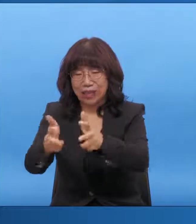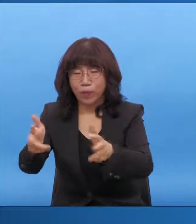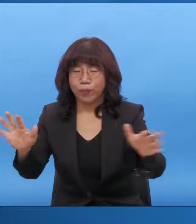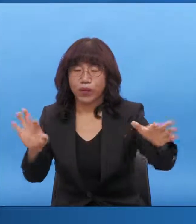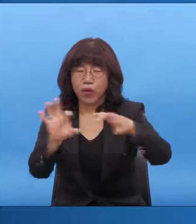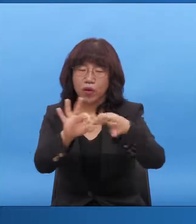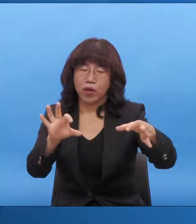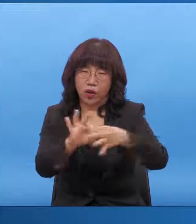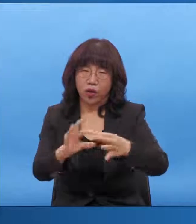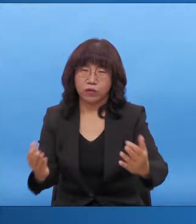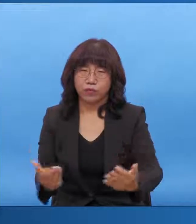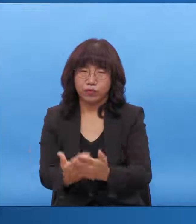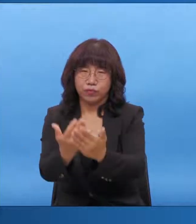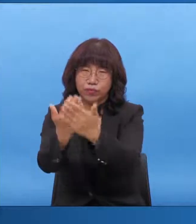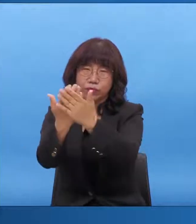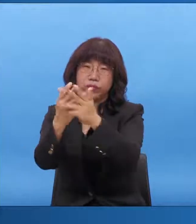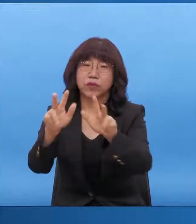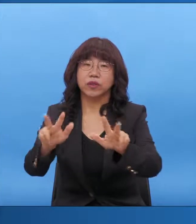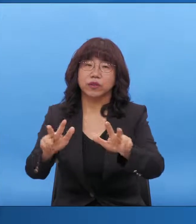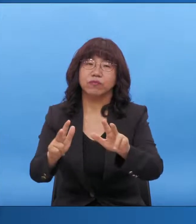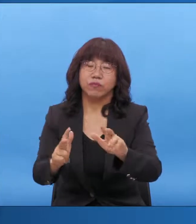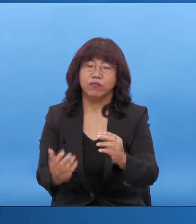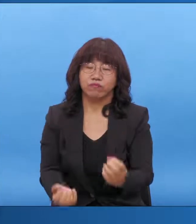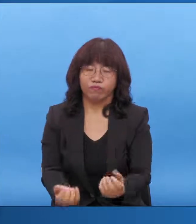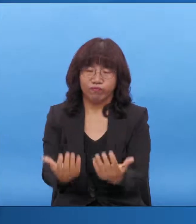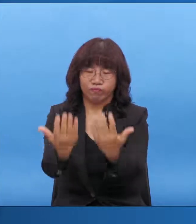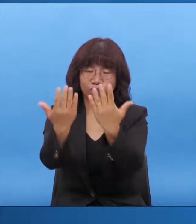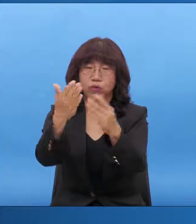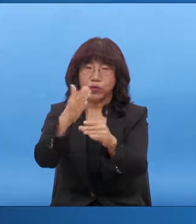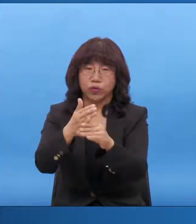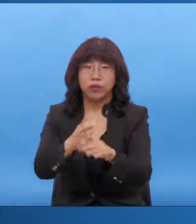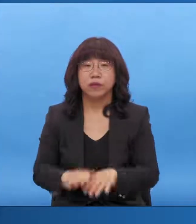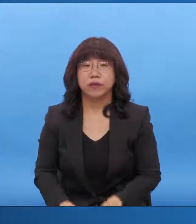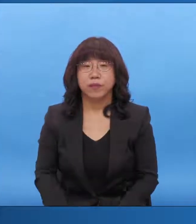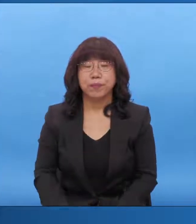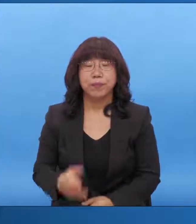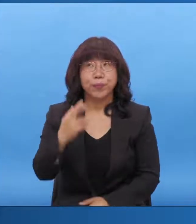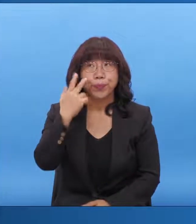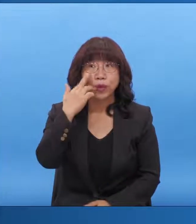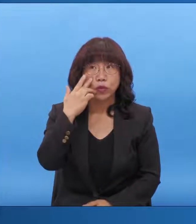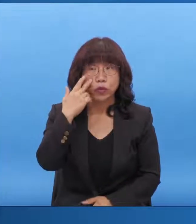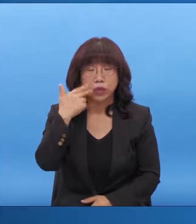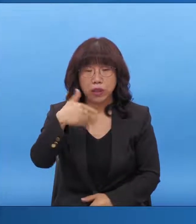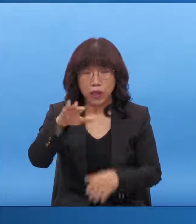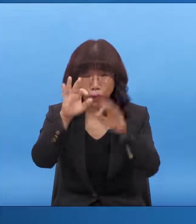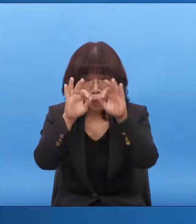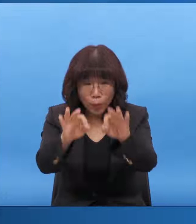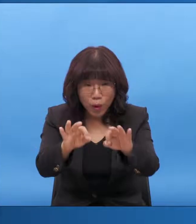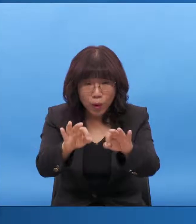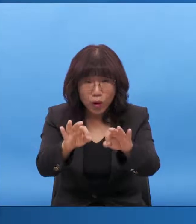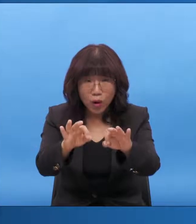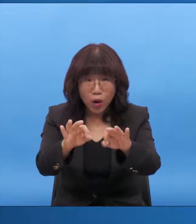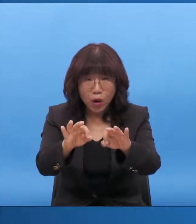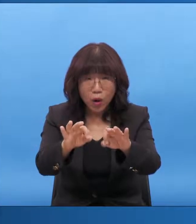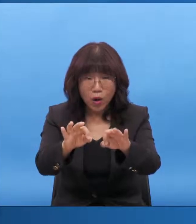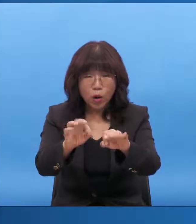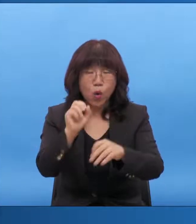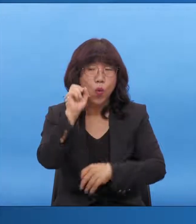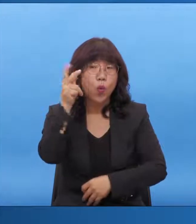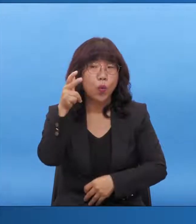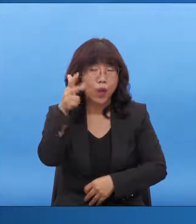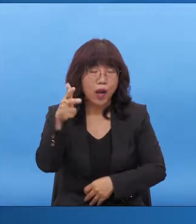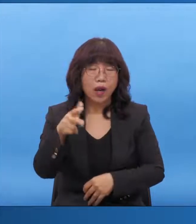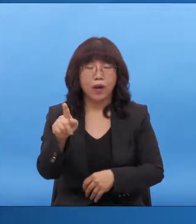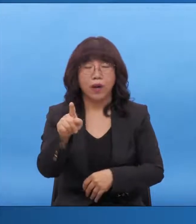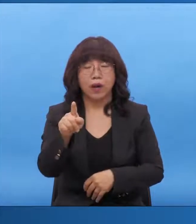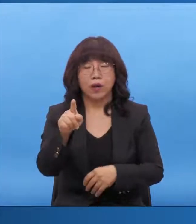that as culture. 미국 같은 데도 가보면요, 그 특별한 날에 무슨 호텔 이런 데도 보면 막 귀신